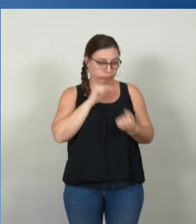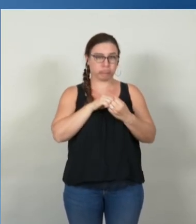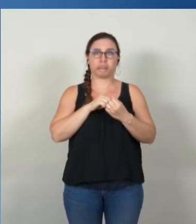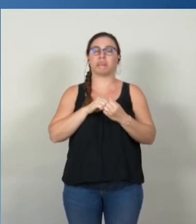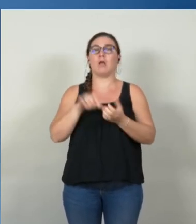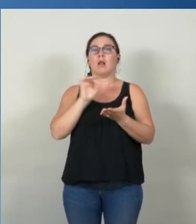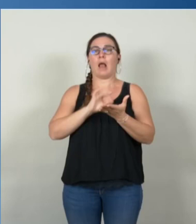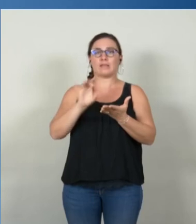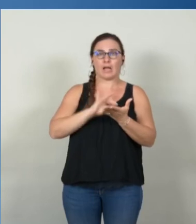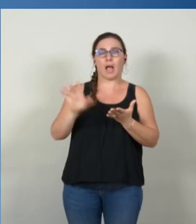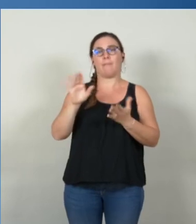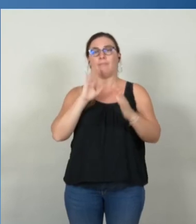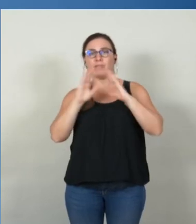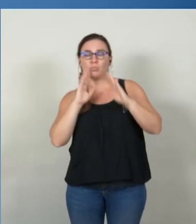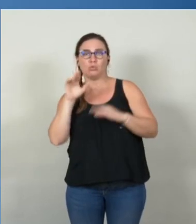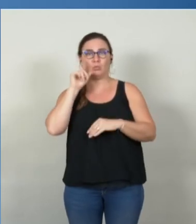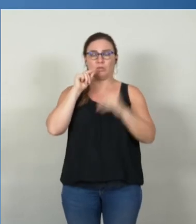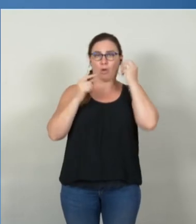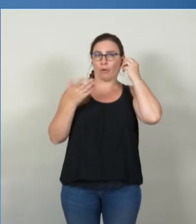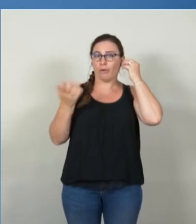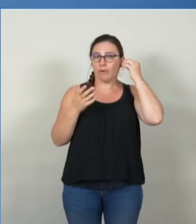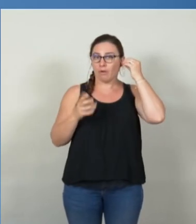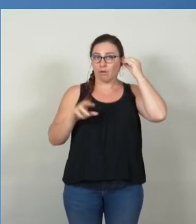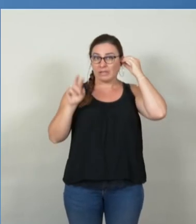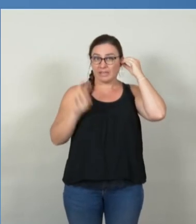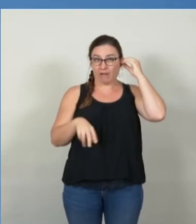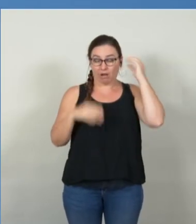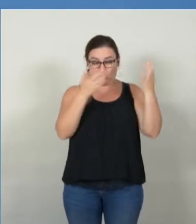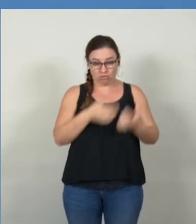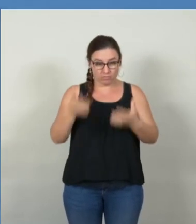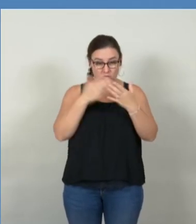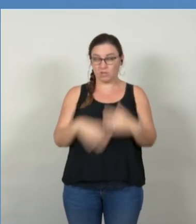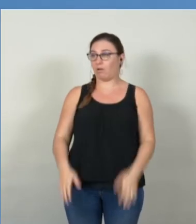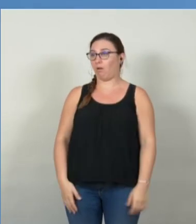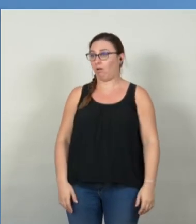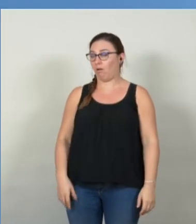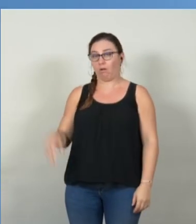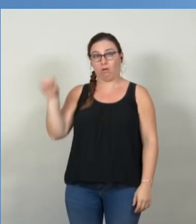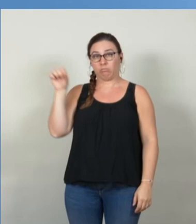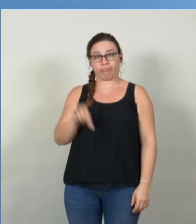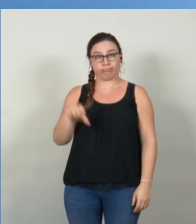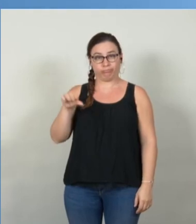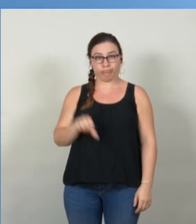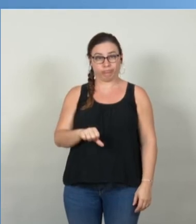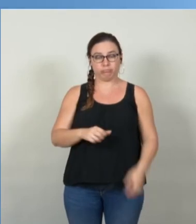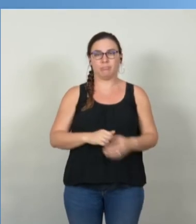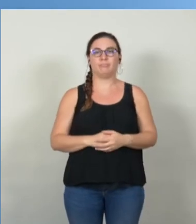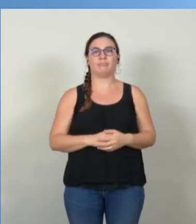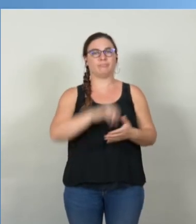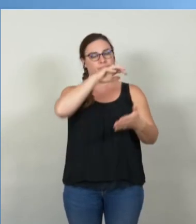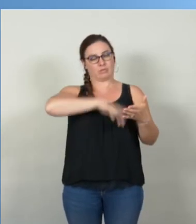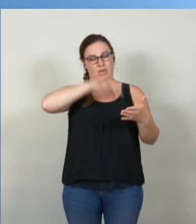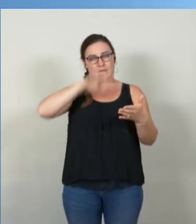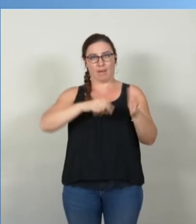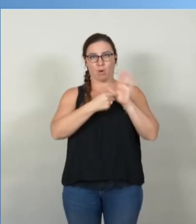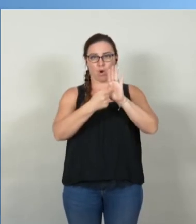Twitter Facebook etc c'est c'est vraiment vraiment lamentable alors je le rapport site